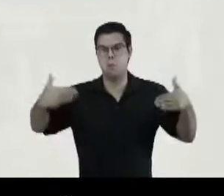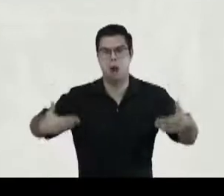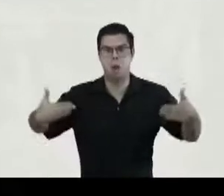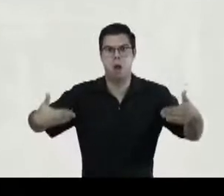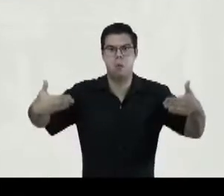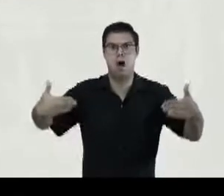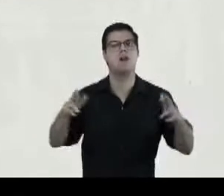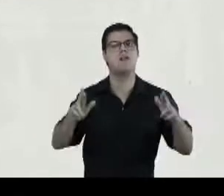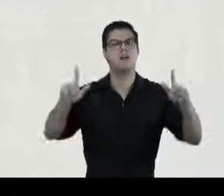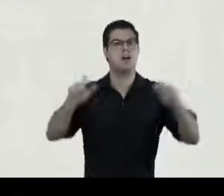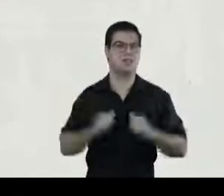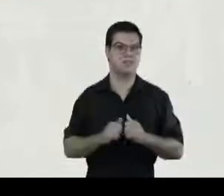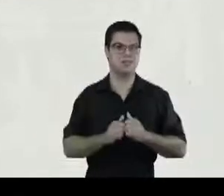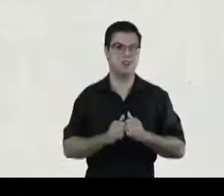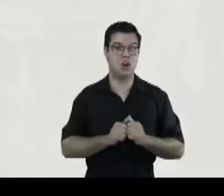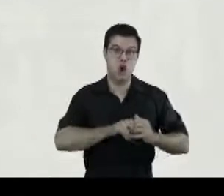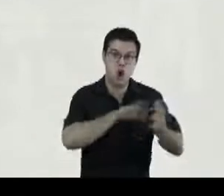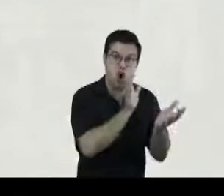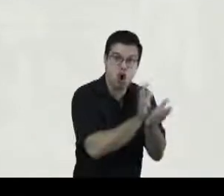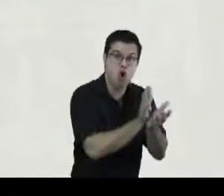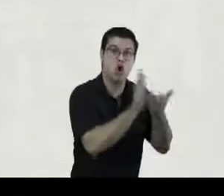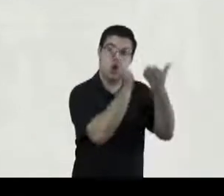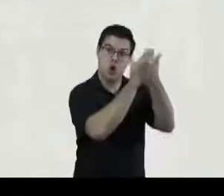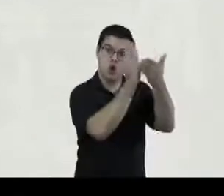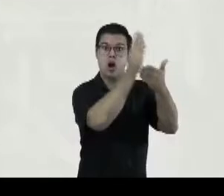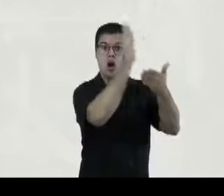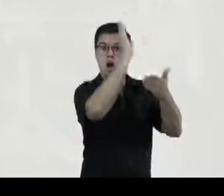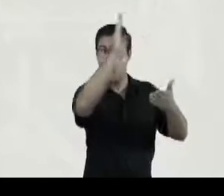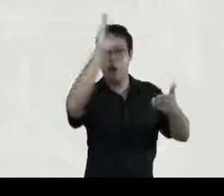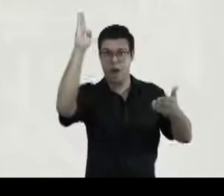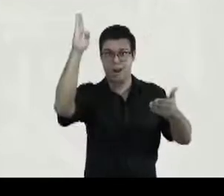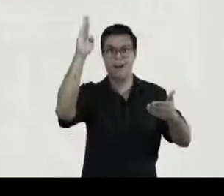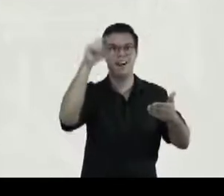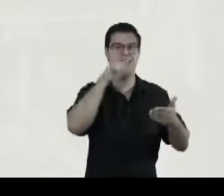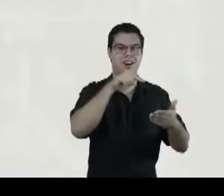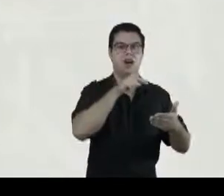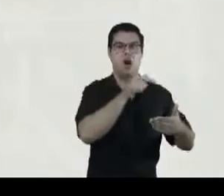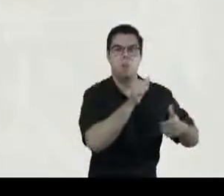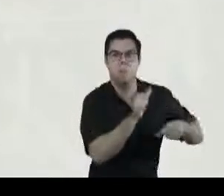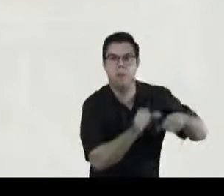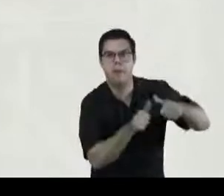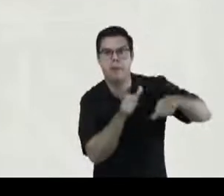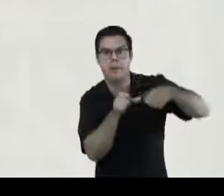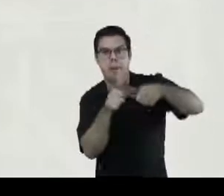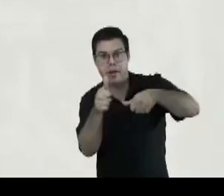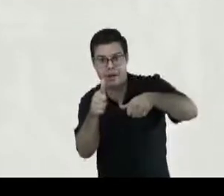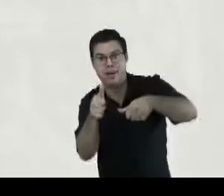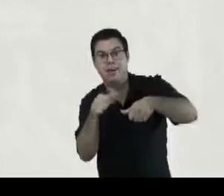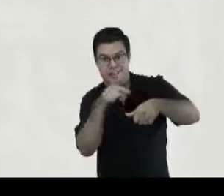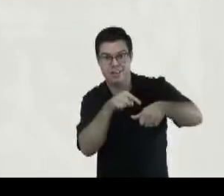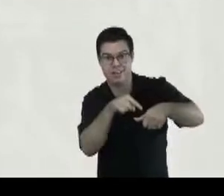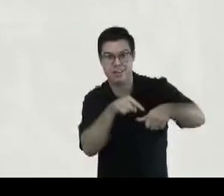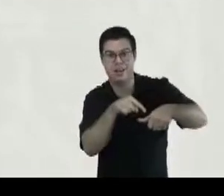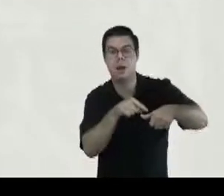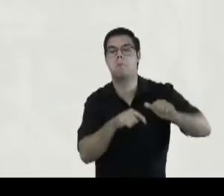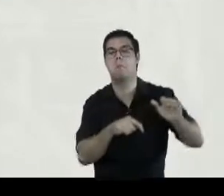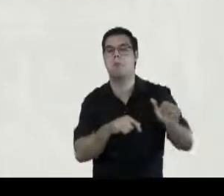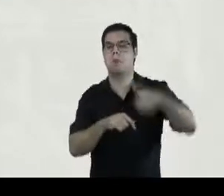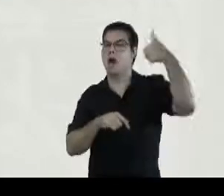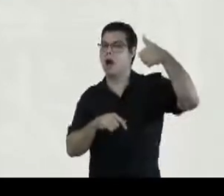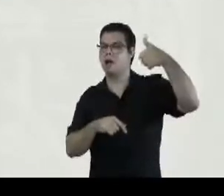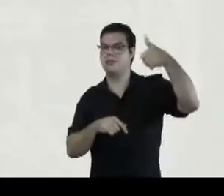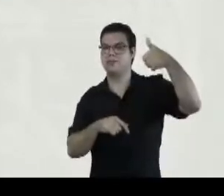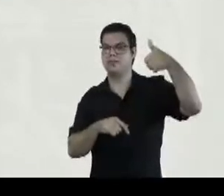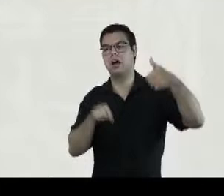catalogue, alors que les bibliographes ont parfois basculé très tardivement. J'en profite pour dire que les bibliothécaires